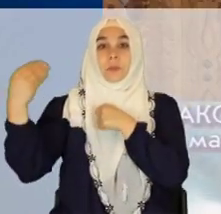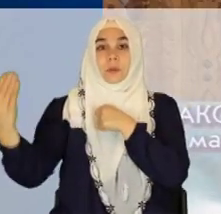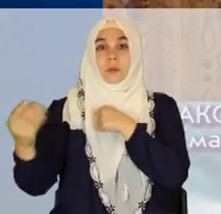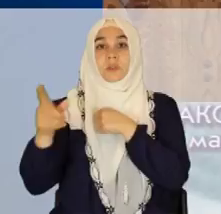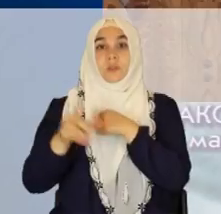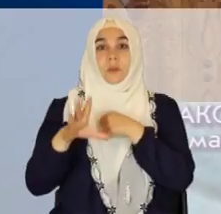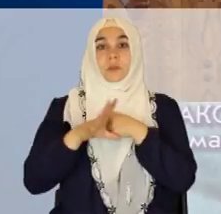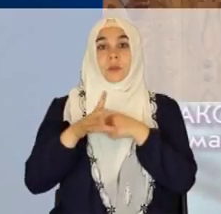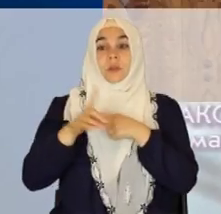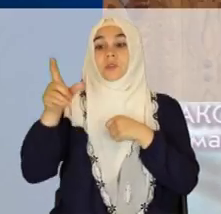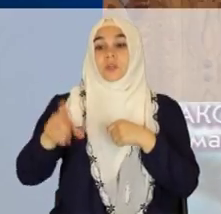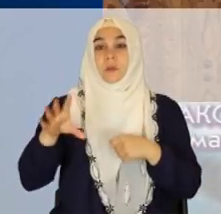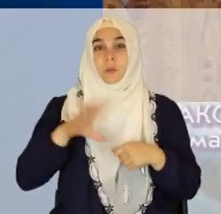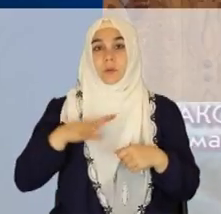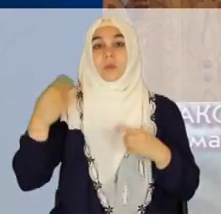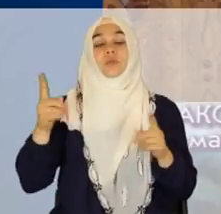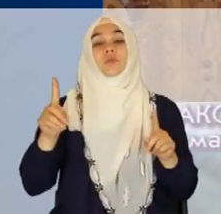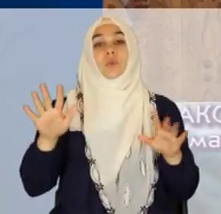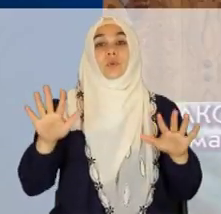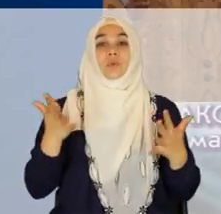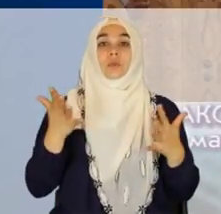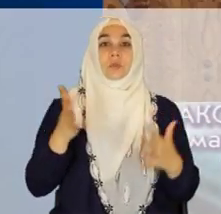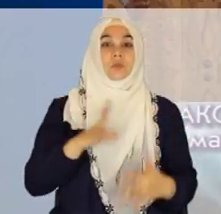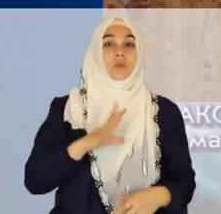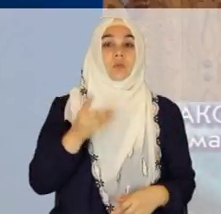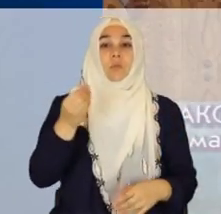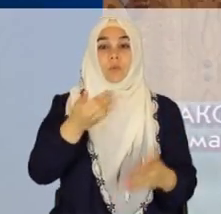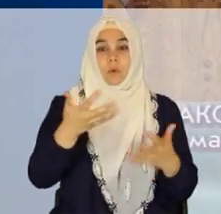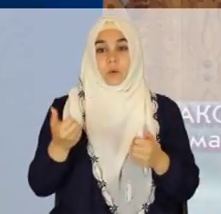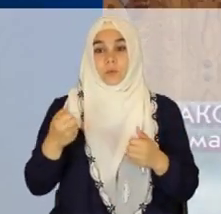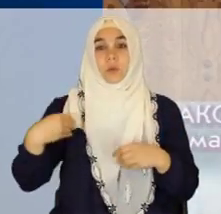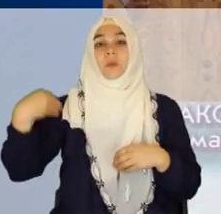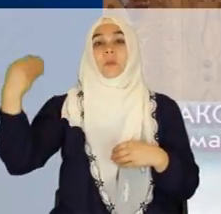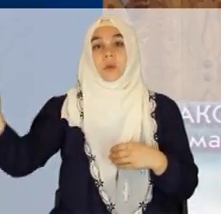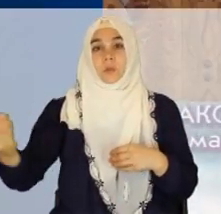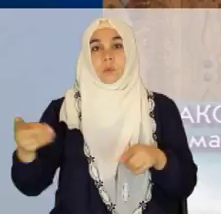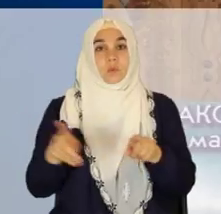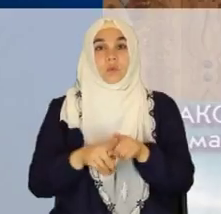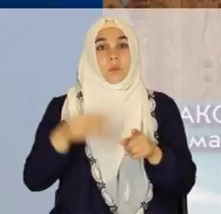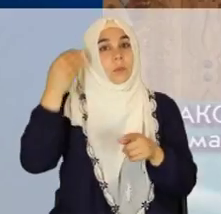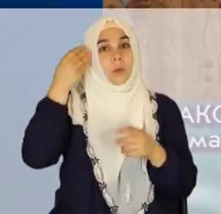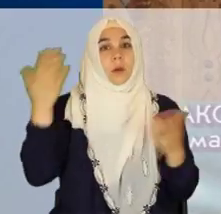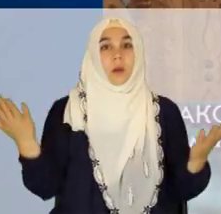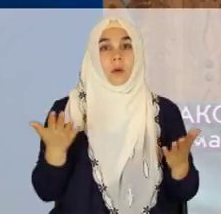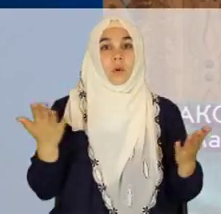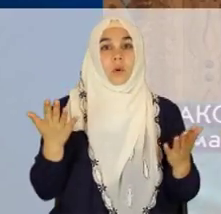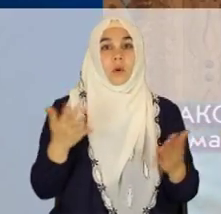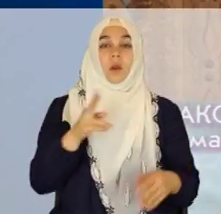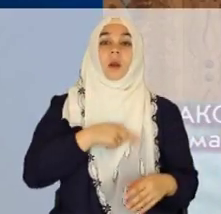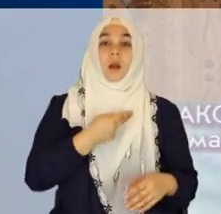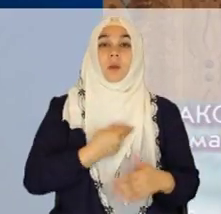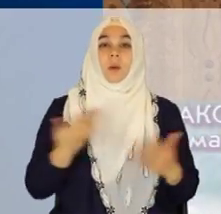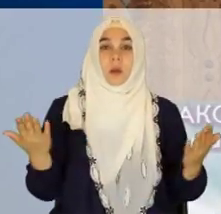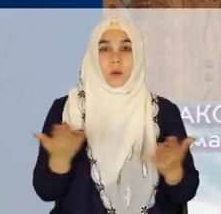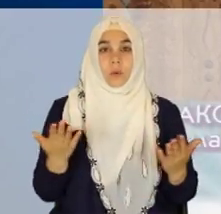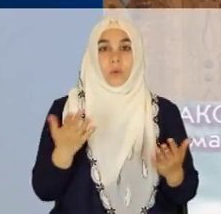o mahsus şahs bo'pti. Hop, nima bo'pti? Pulni oldi, abarıp birovga beribdi. Bu yerda qalb qayerda